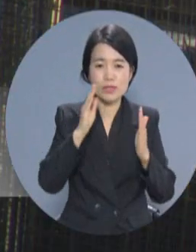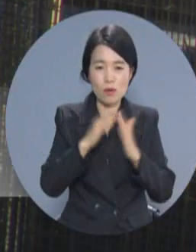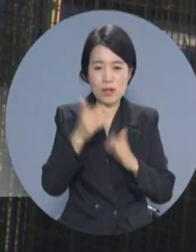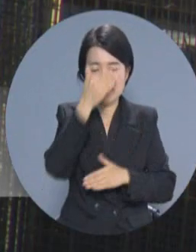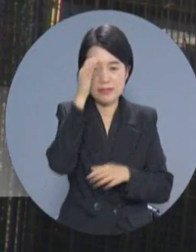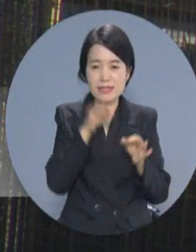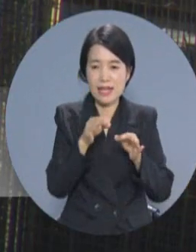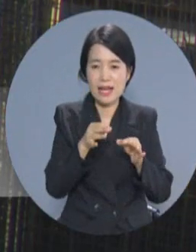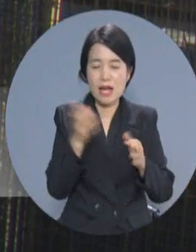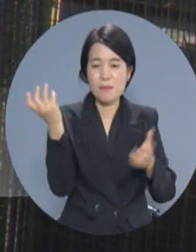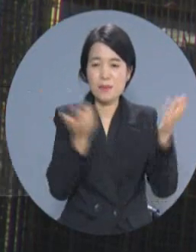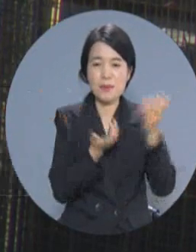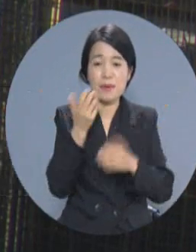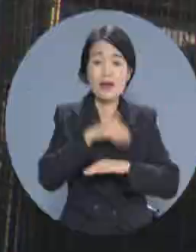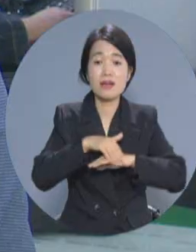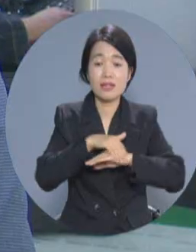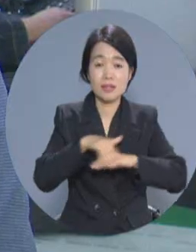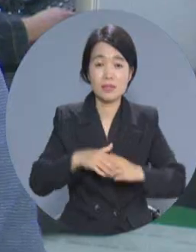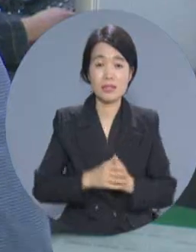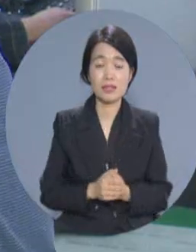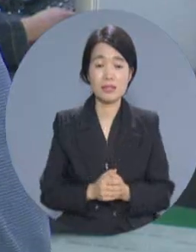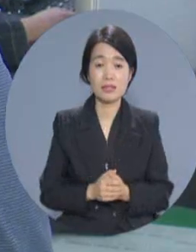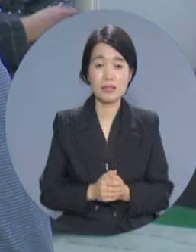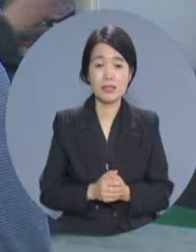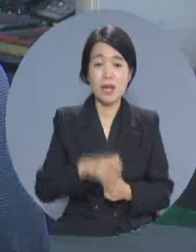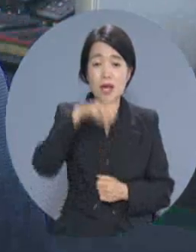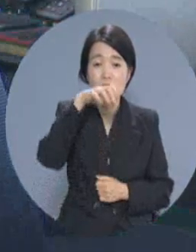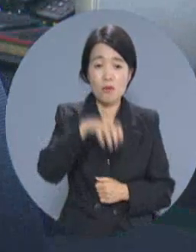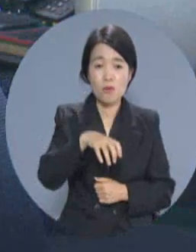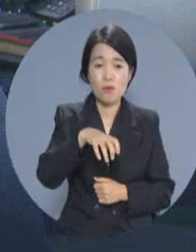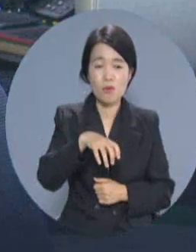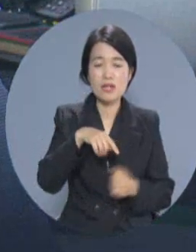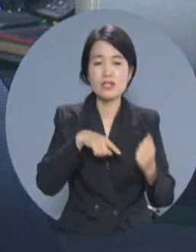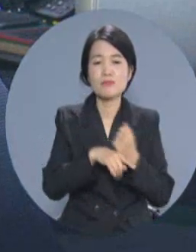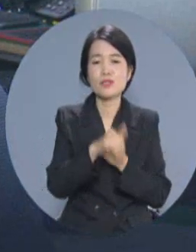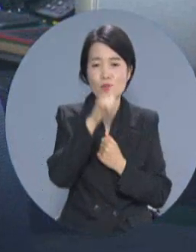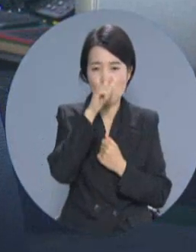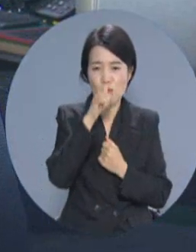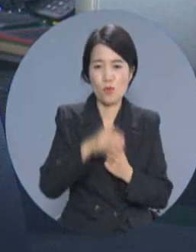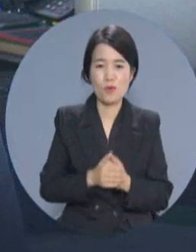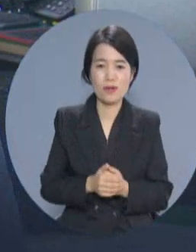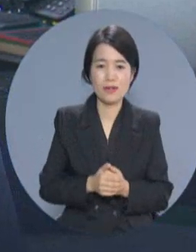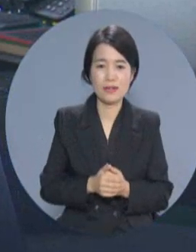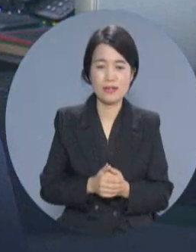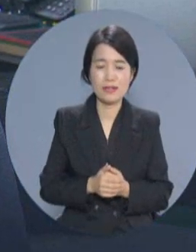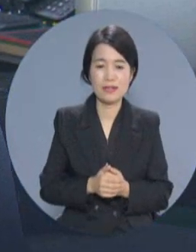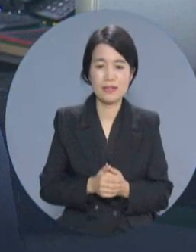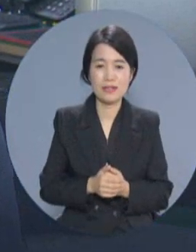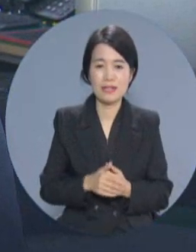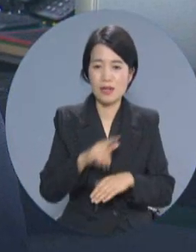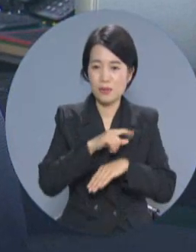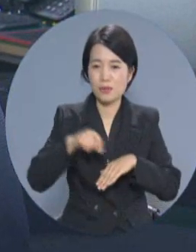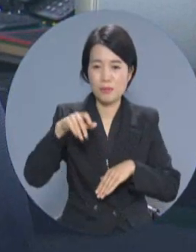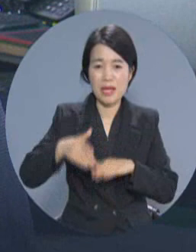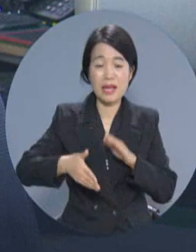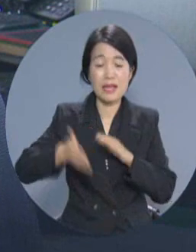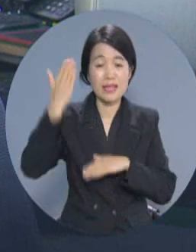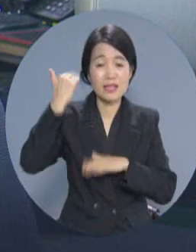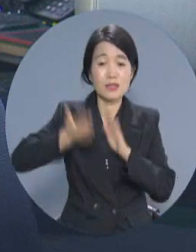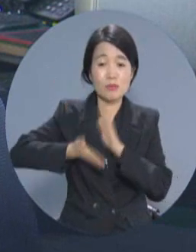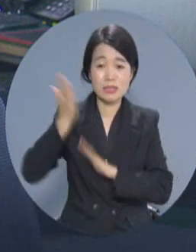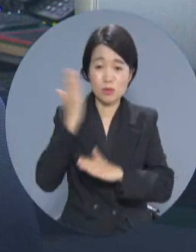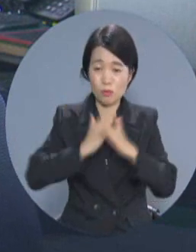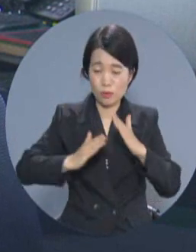등이 입주할 예정입니다. 그 장소도 매우 이제 의미 있는 곳이고 읍의 그 도심